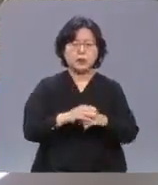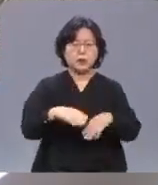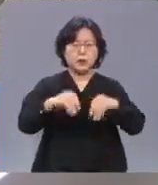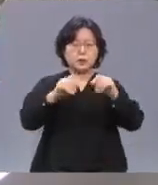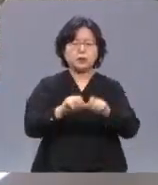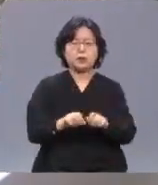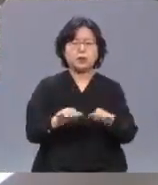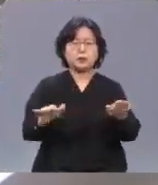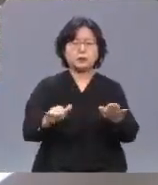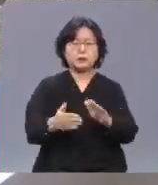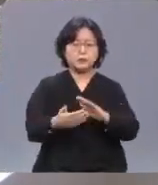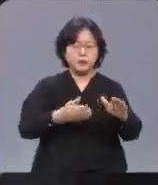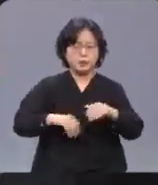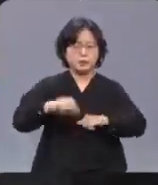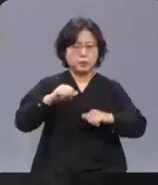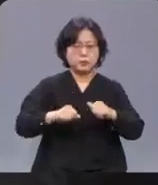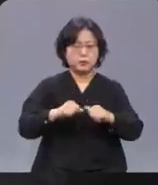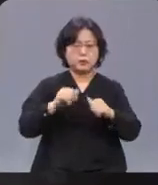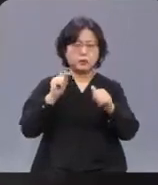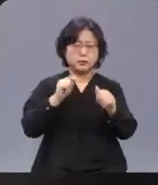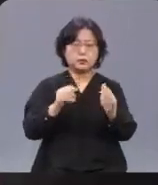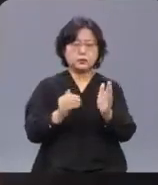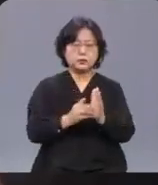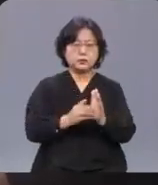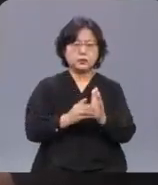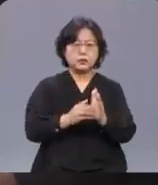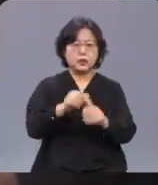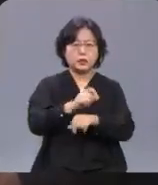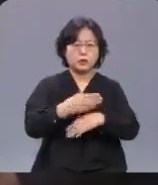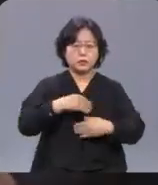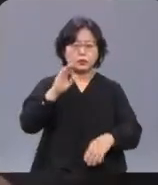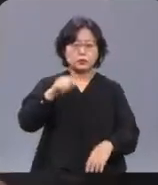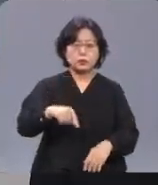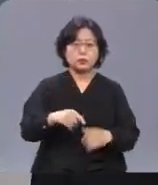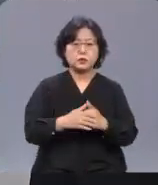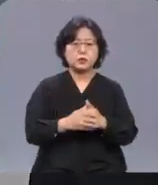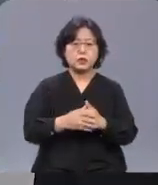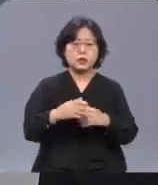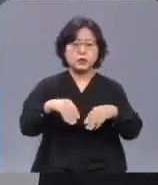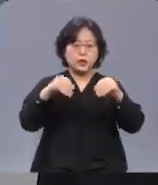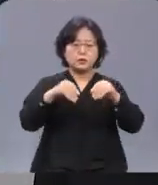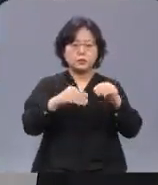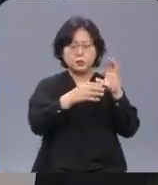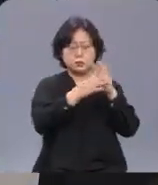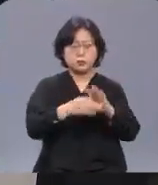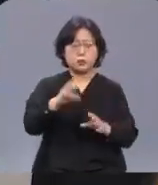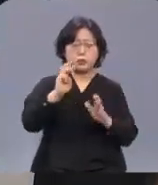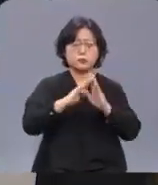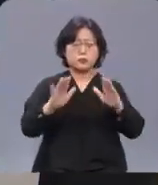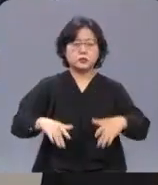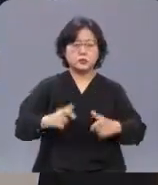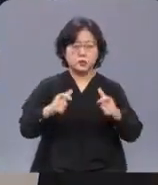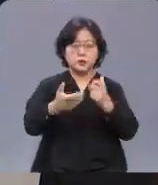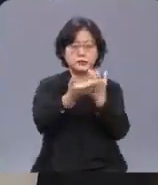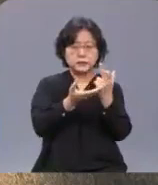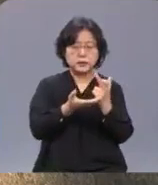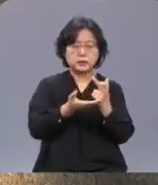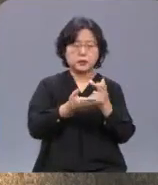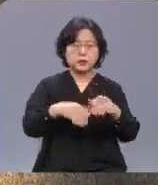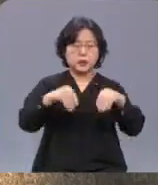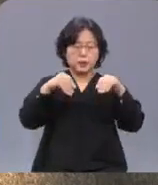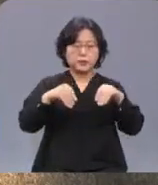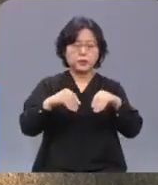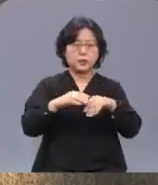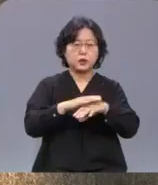확산에 대비한 선제적 조치를 강조했습니다. 행정안전부는 이에 앞서 가뭄이 이어지고 있는 광주와 전남, 제주에 가뭄